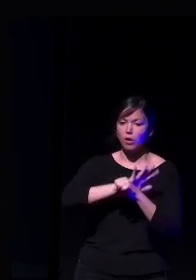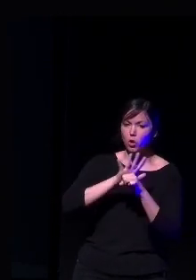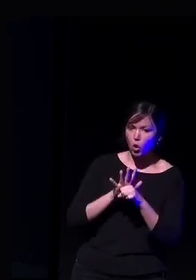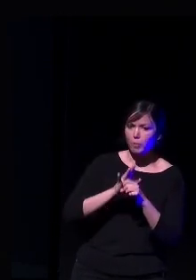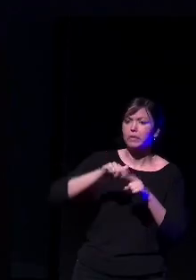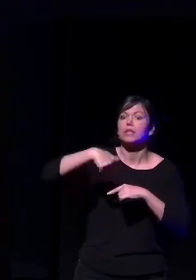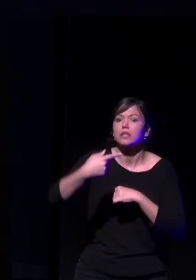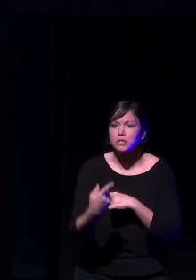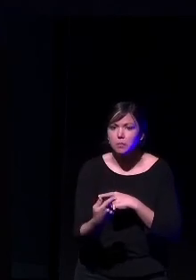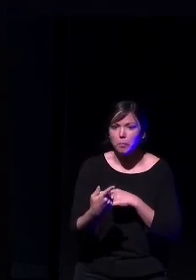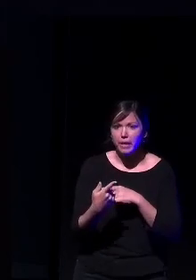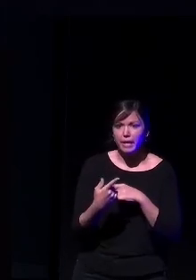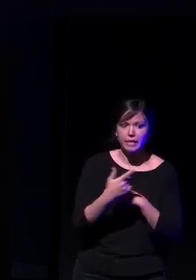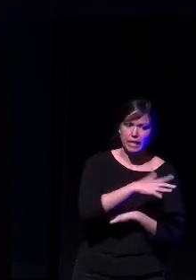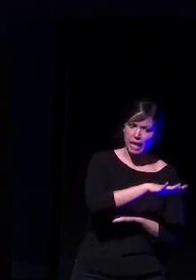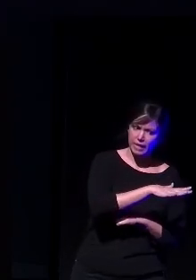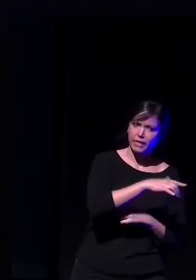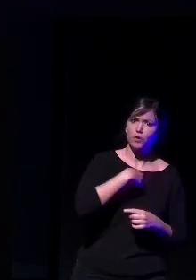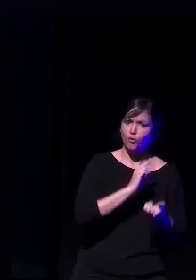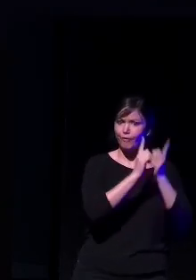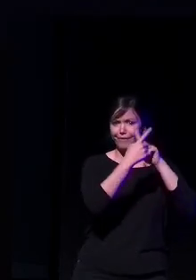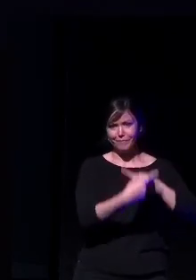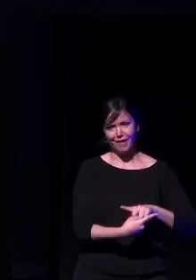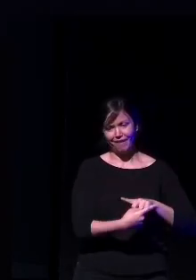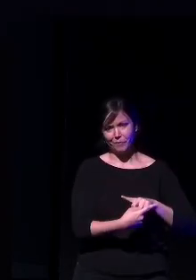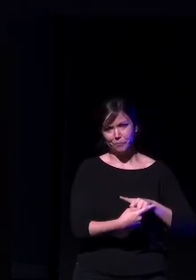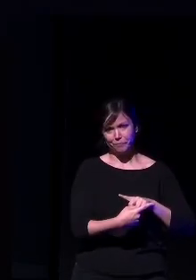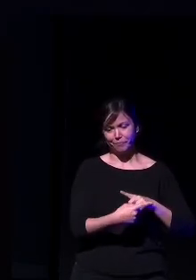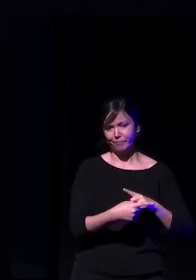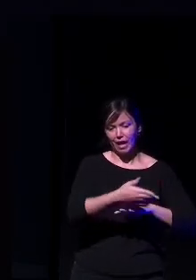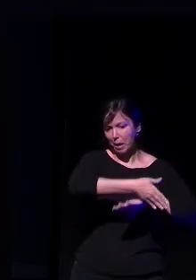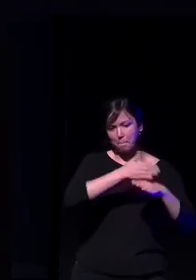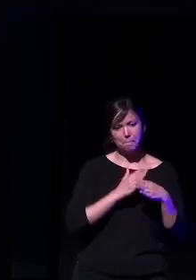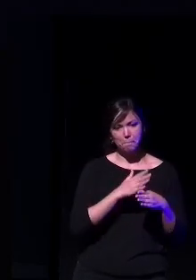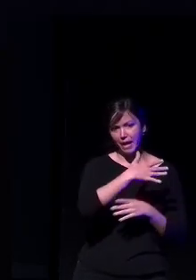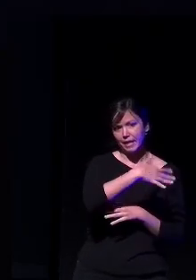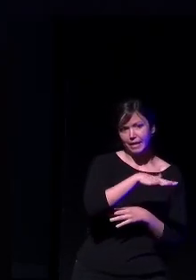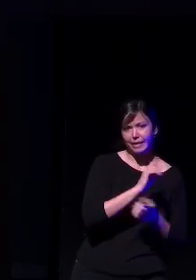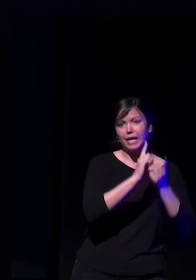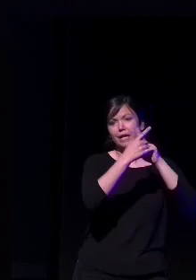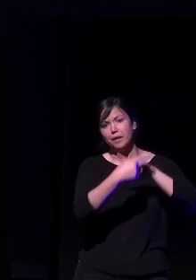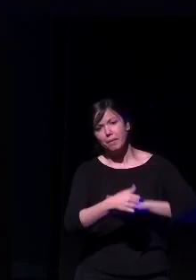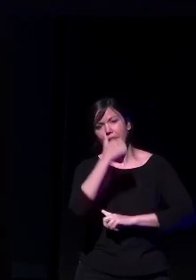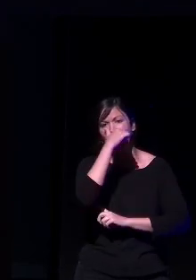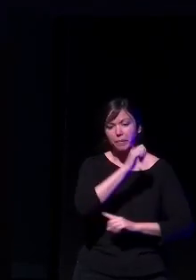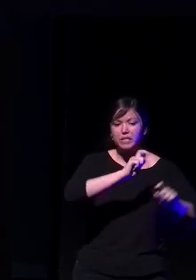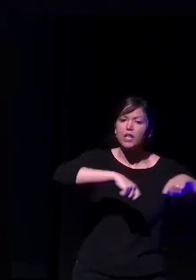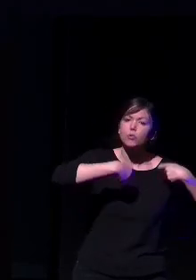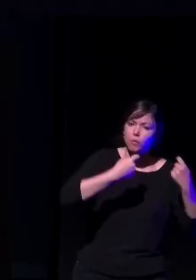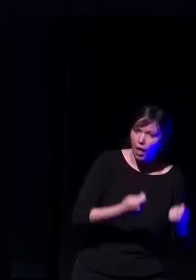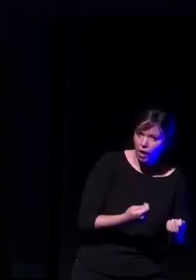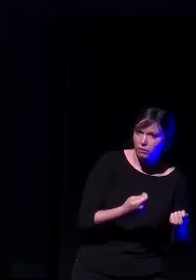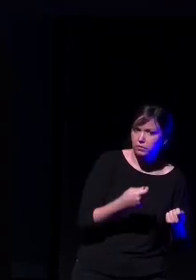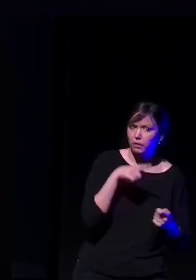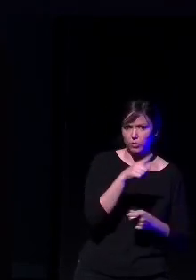de postpandèmia, que la part líquida la tinc que canviar. La part líquida té que anar més cap a vins naturals.